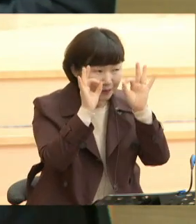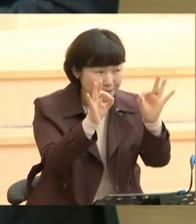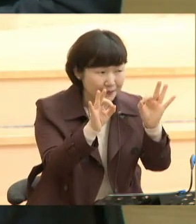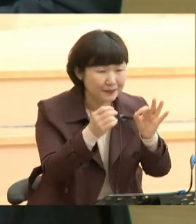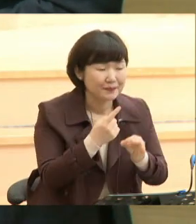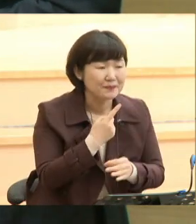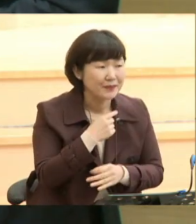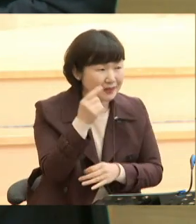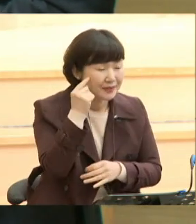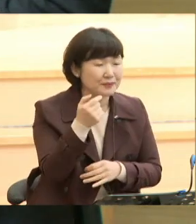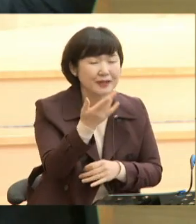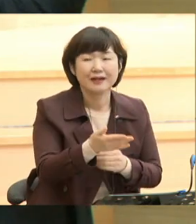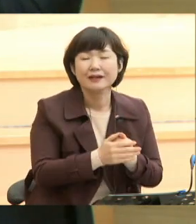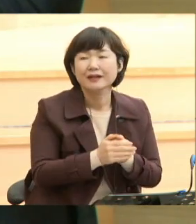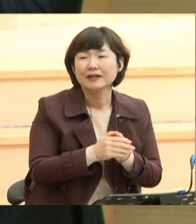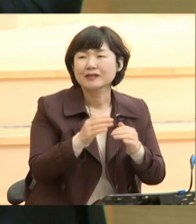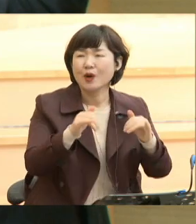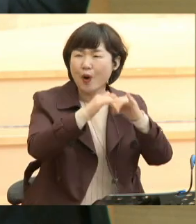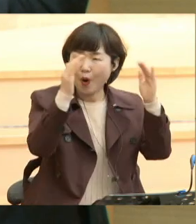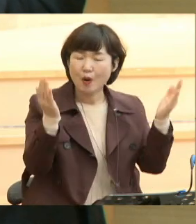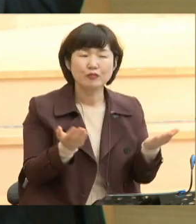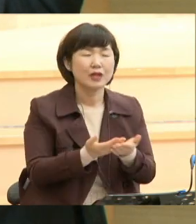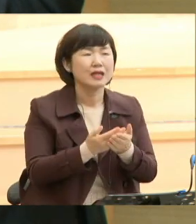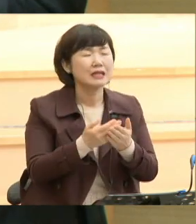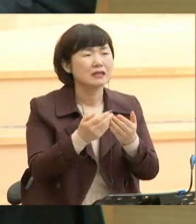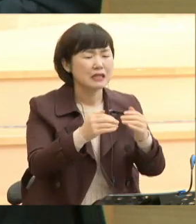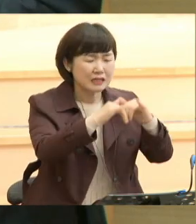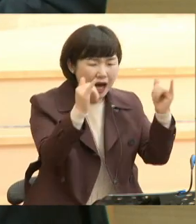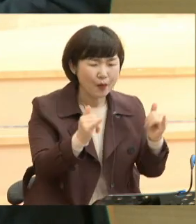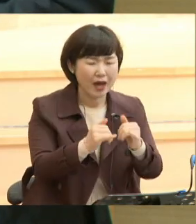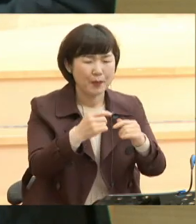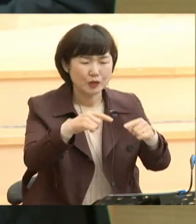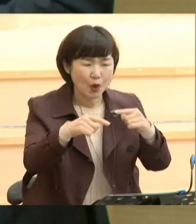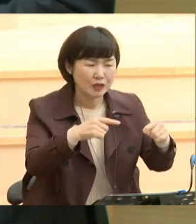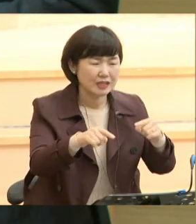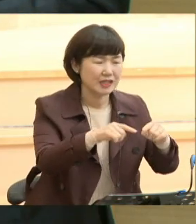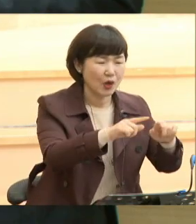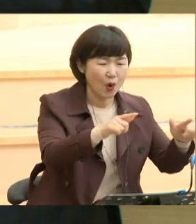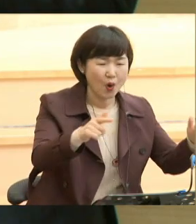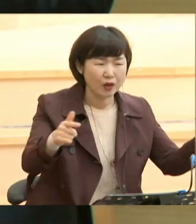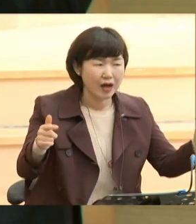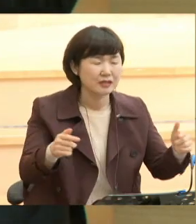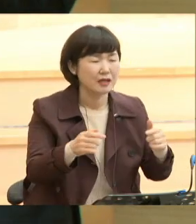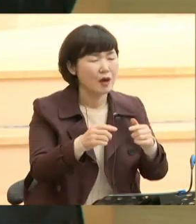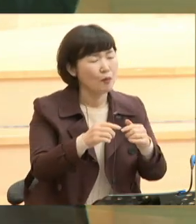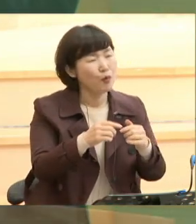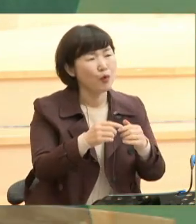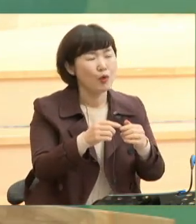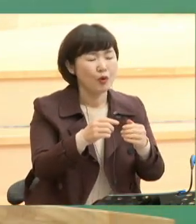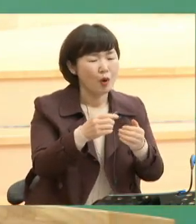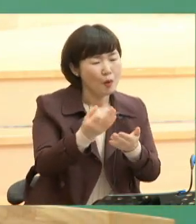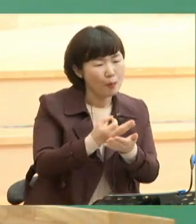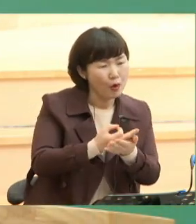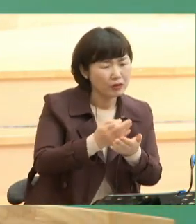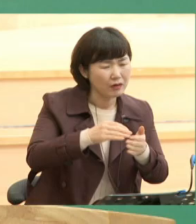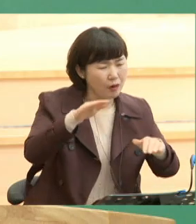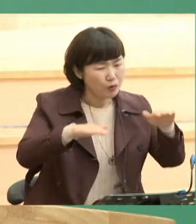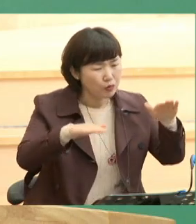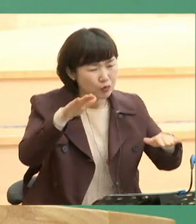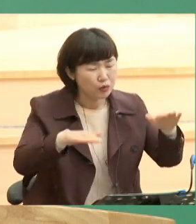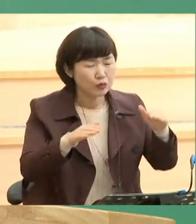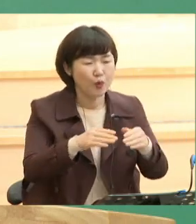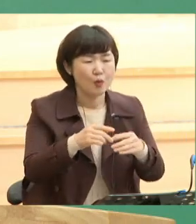어떤 갈등의 수준을 사회 갈등의 수준을 정치는 어떤지 수로서 소득 의 불균형 의정 더 또